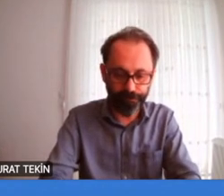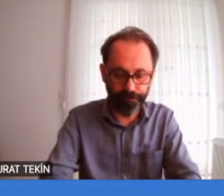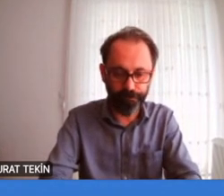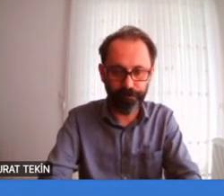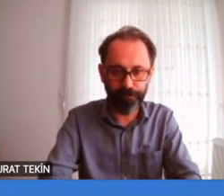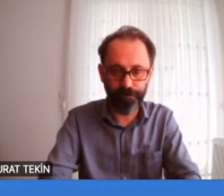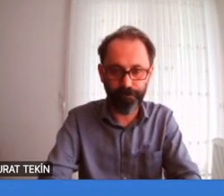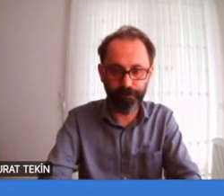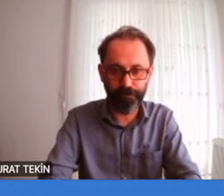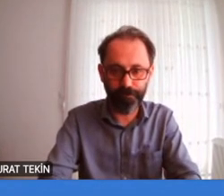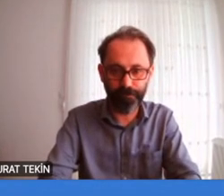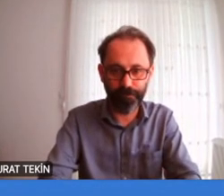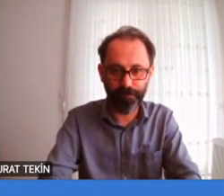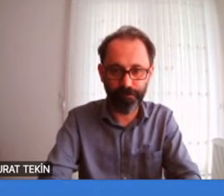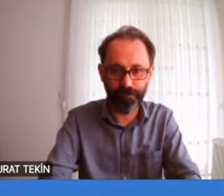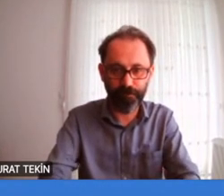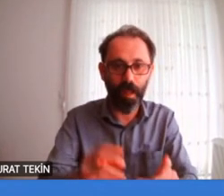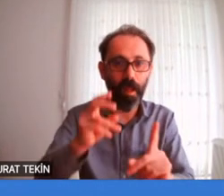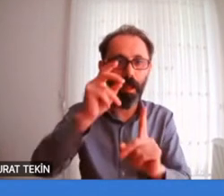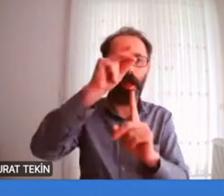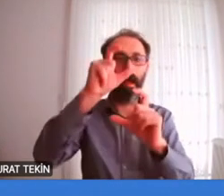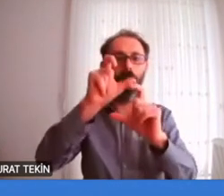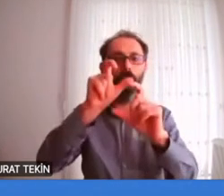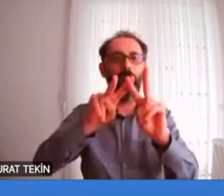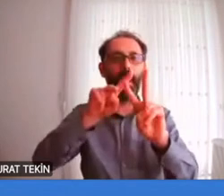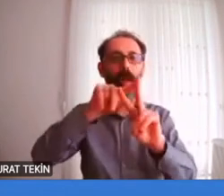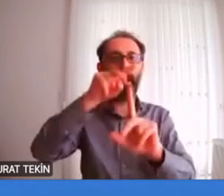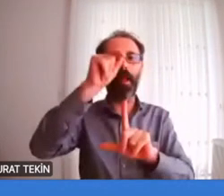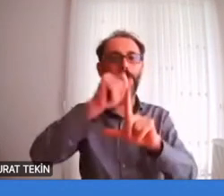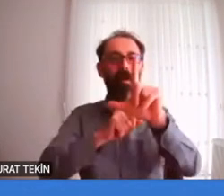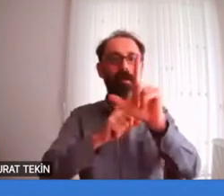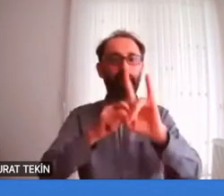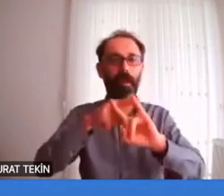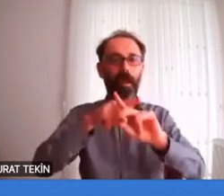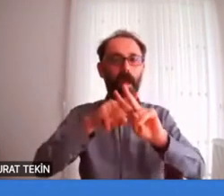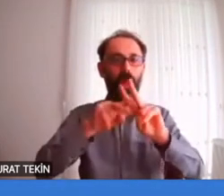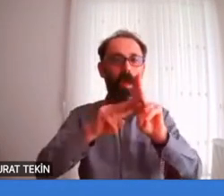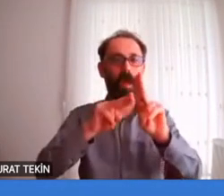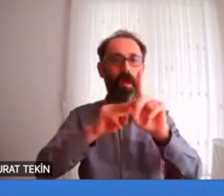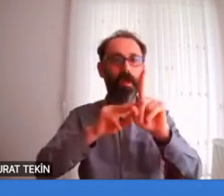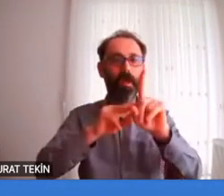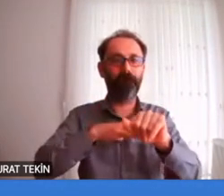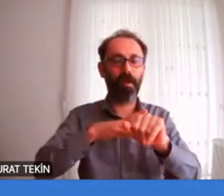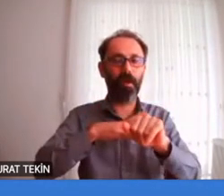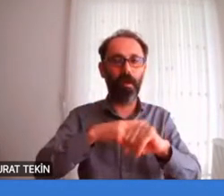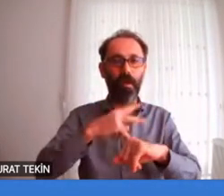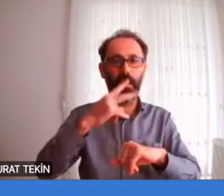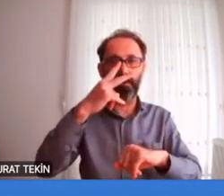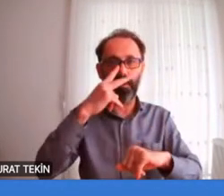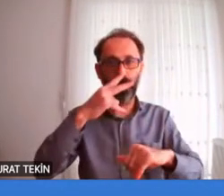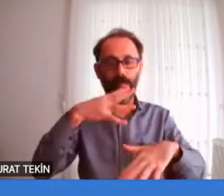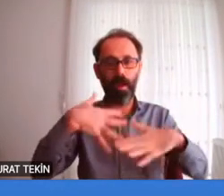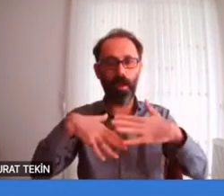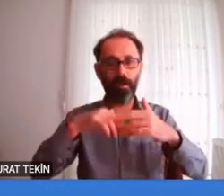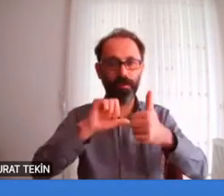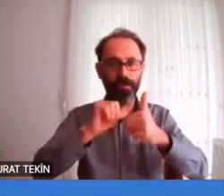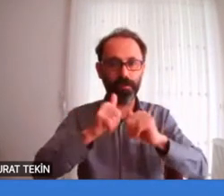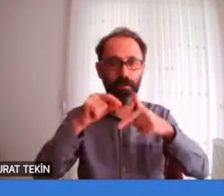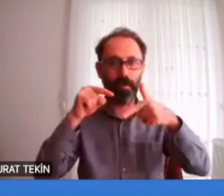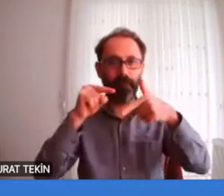İsmail Hakkı Karaca beyefendi aramızda mı? Yani evet, şu an. Tamam. Bir de Görme Engelliler Spor Federasyonu